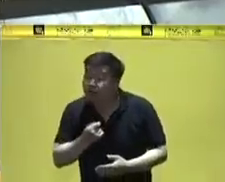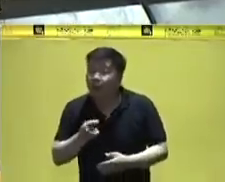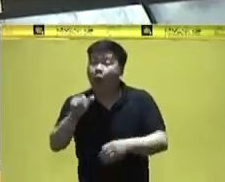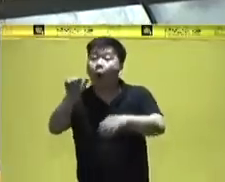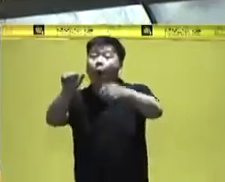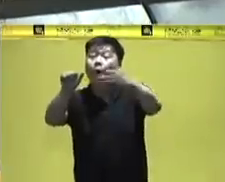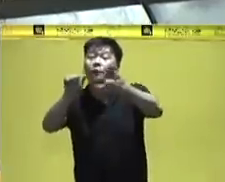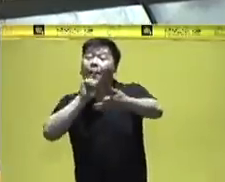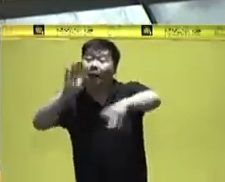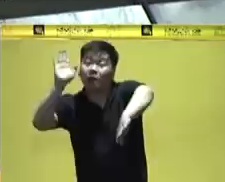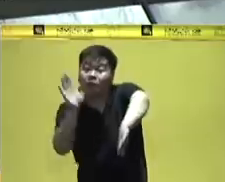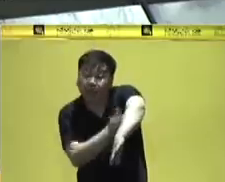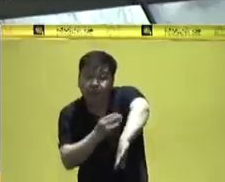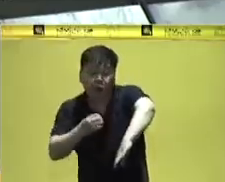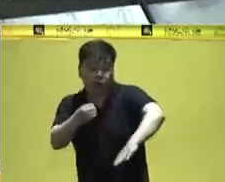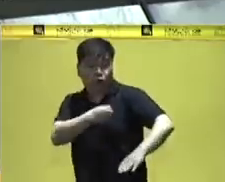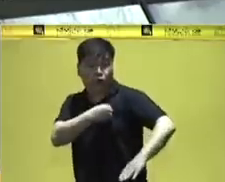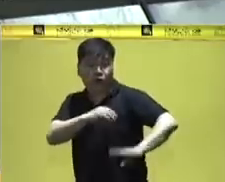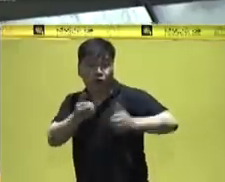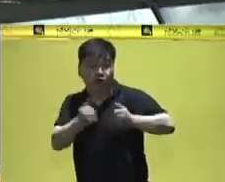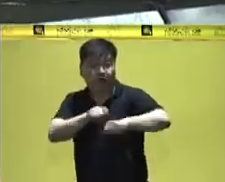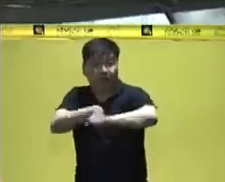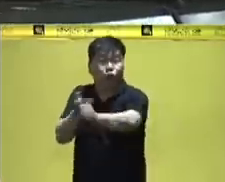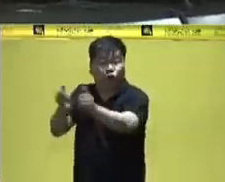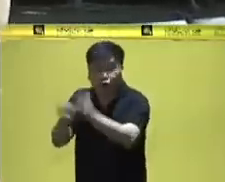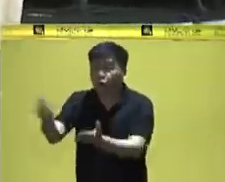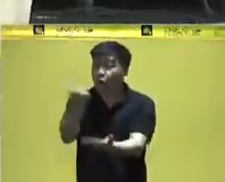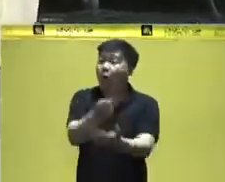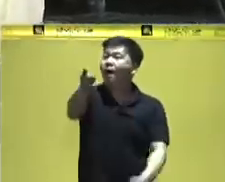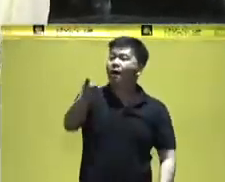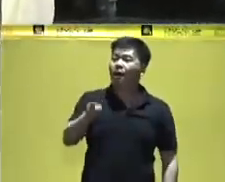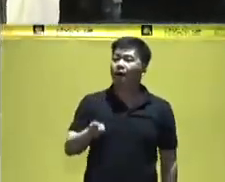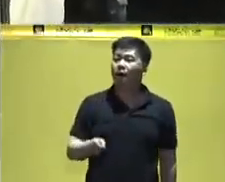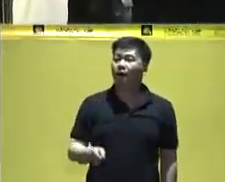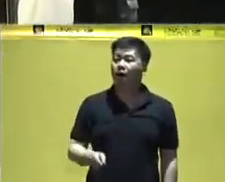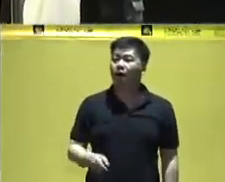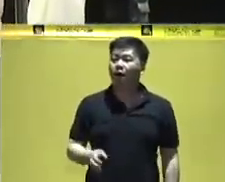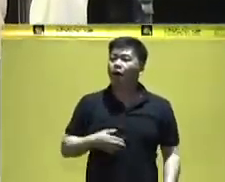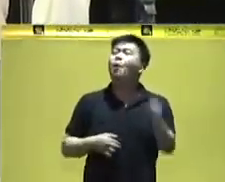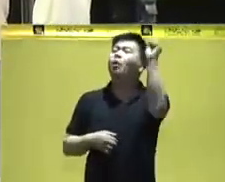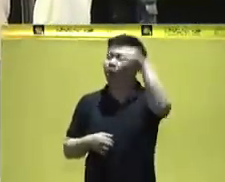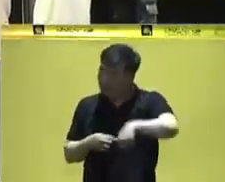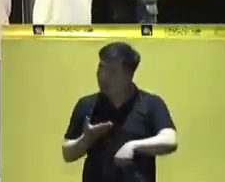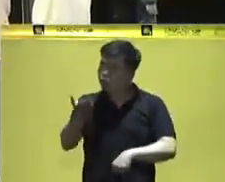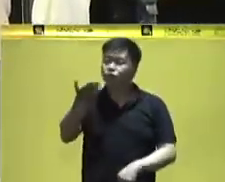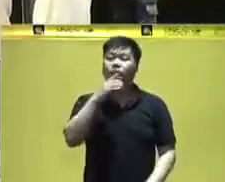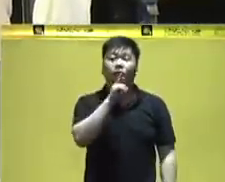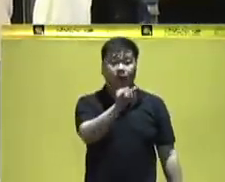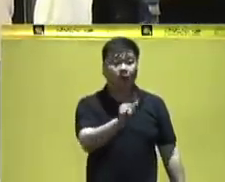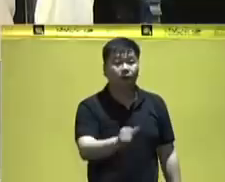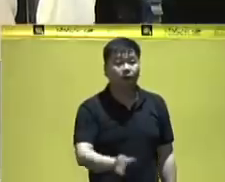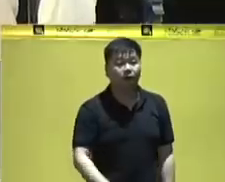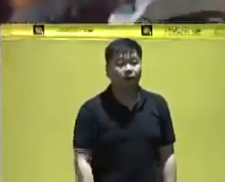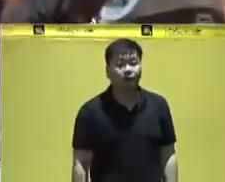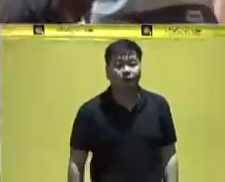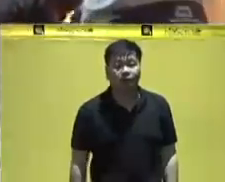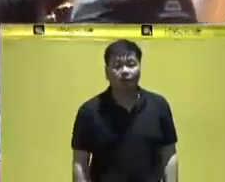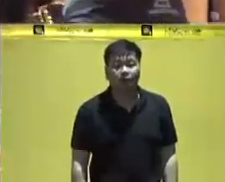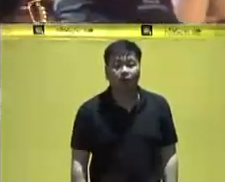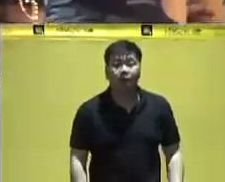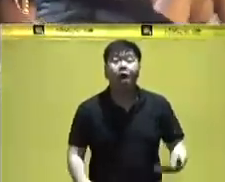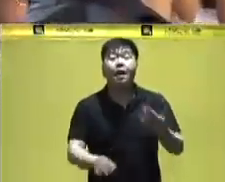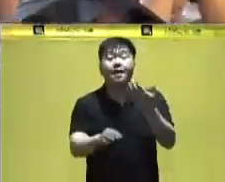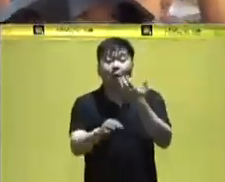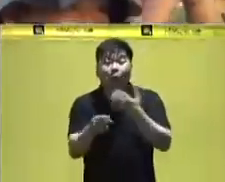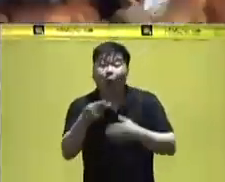망언한 국회의원들, 당원들 중징계하고 와라. 당연합니다. 그러면 예. 우리가 환영해준다. 그러나 그거